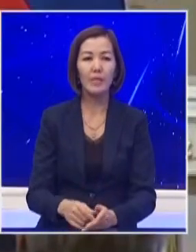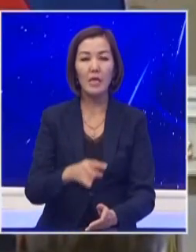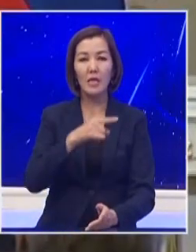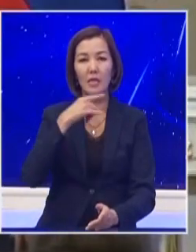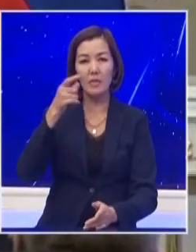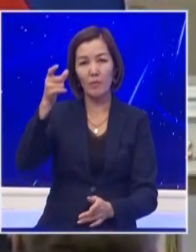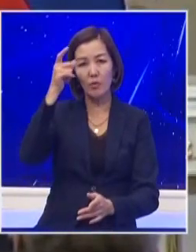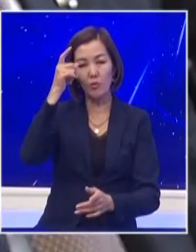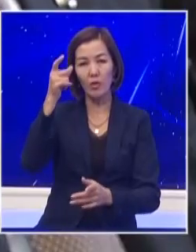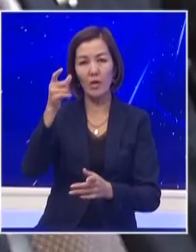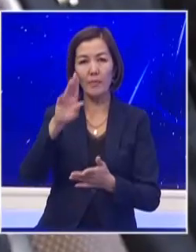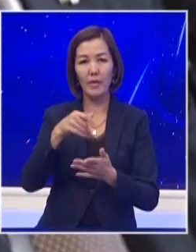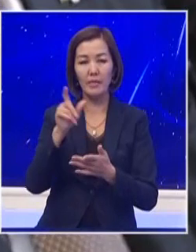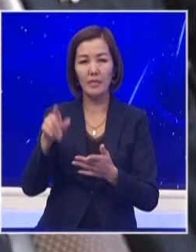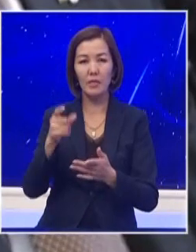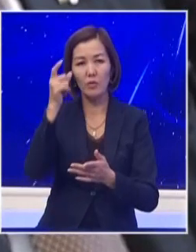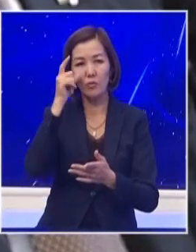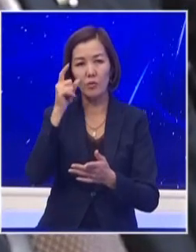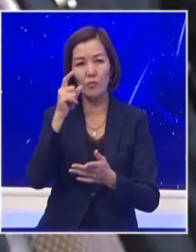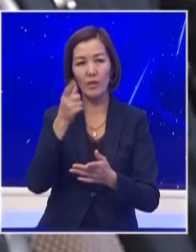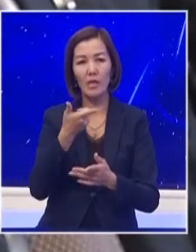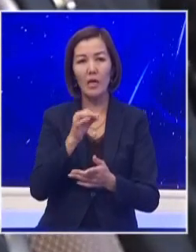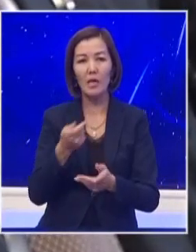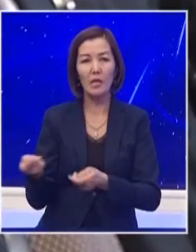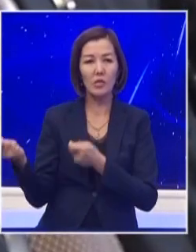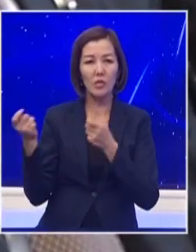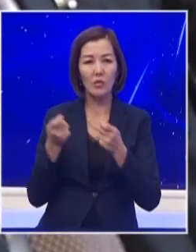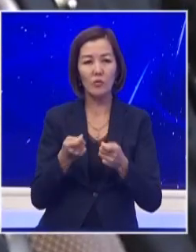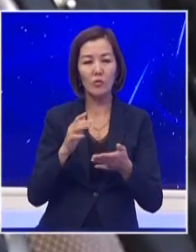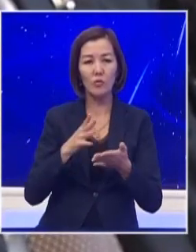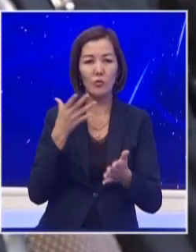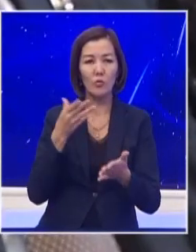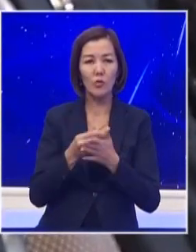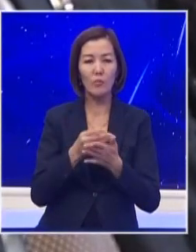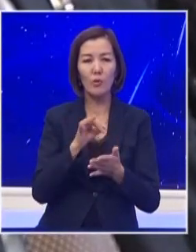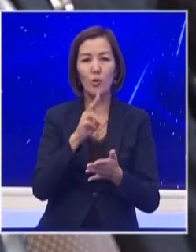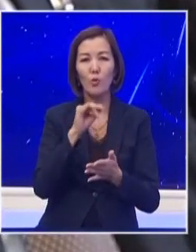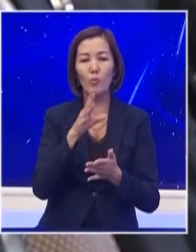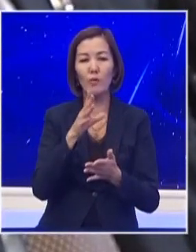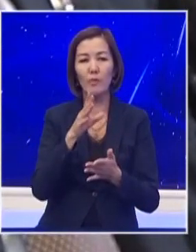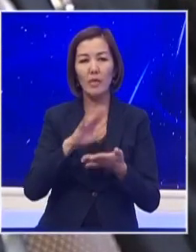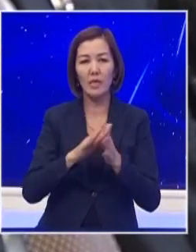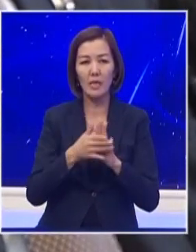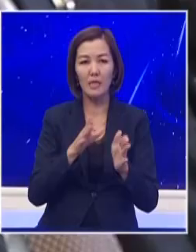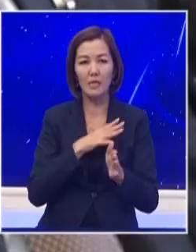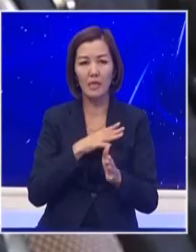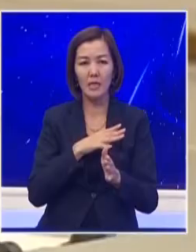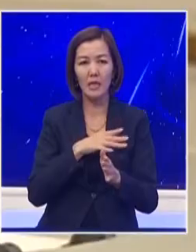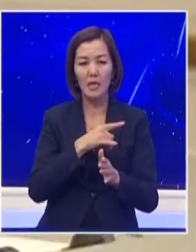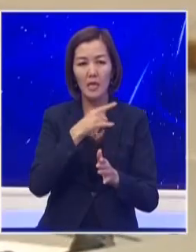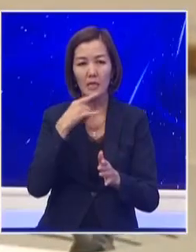мен Түркия көшбасшылары Түркияға ресейлік газ жеткізген үшін ішінара төлемді рубльмен төлем жасауға келісті. Бұл туралы